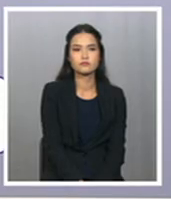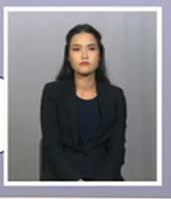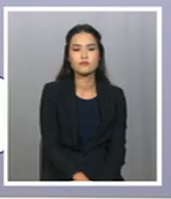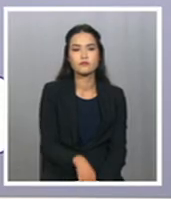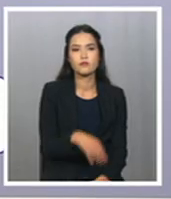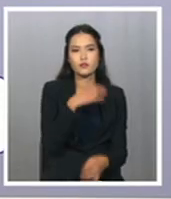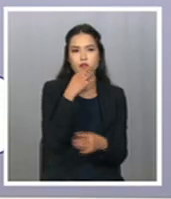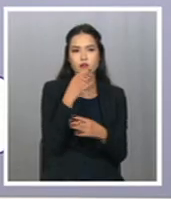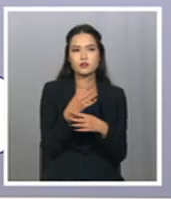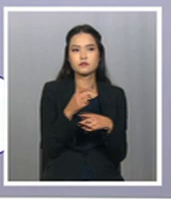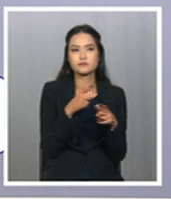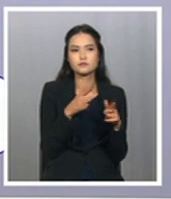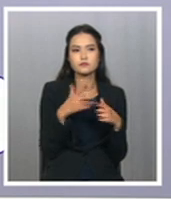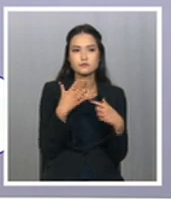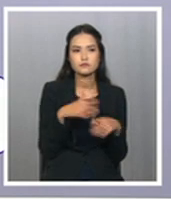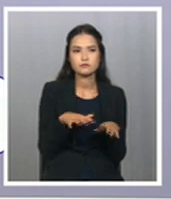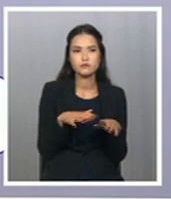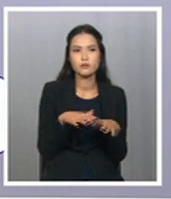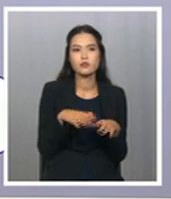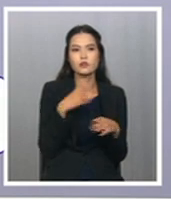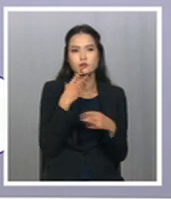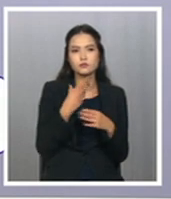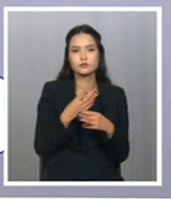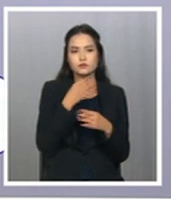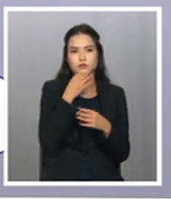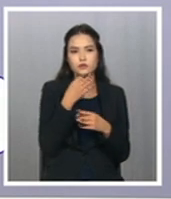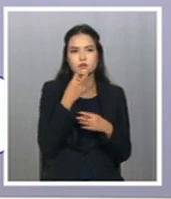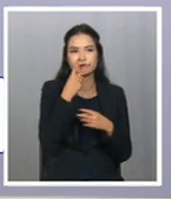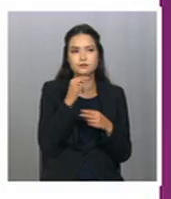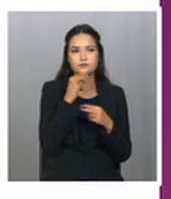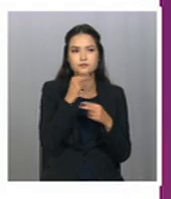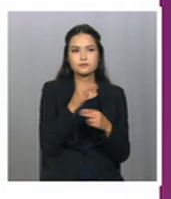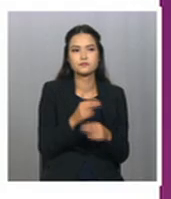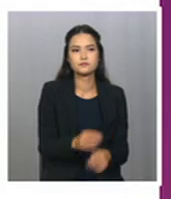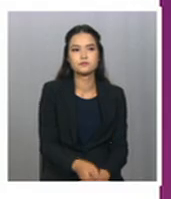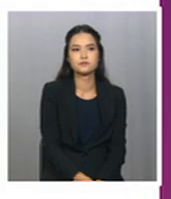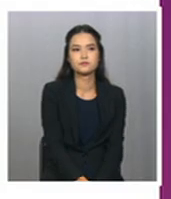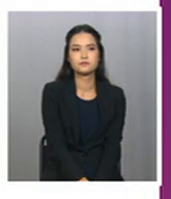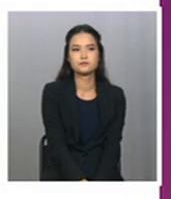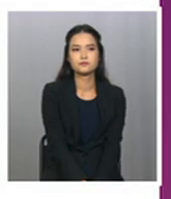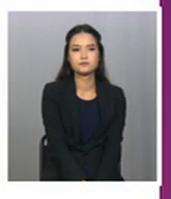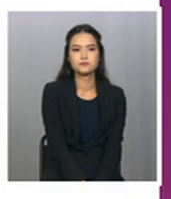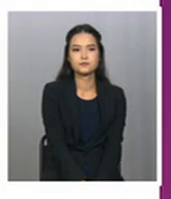Жауаптарымызды нақтылаған болсақ, дұрыс жауаптарға назар аударайық.